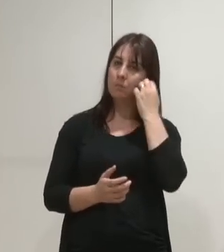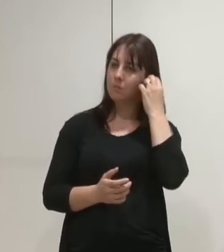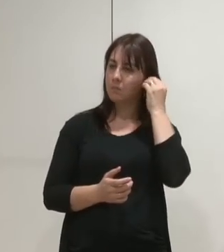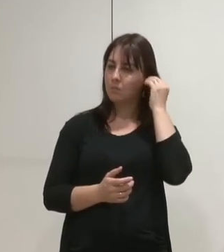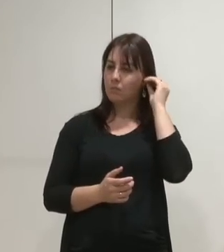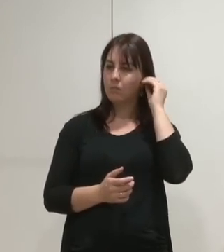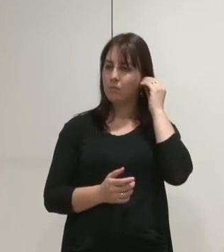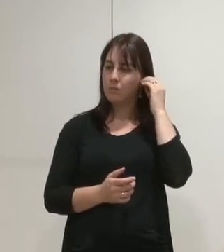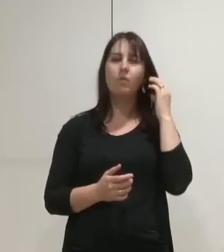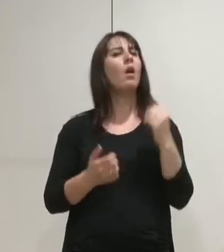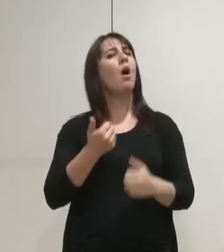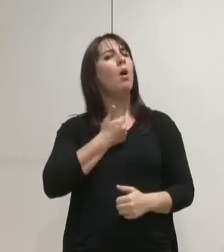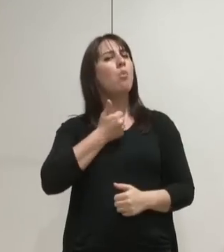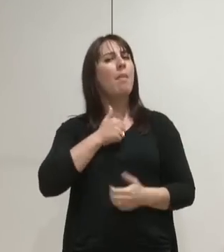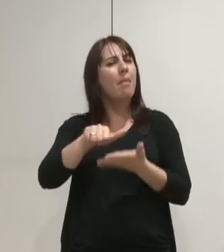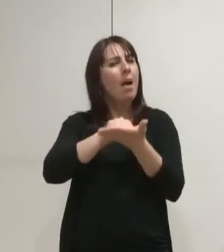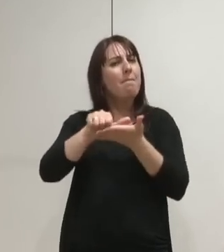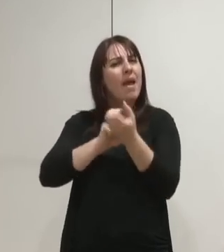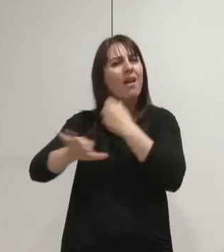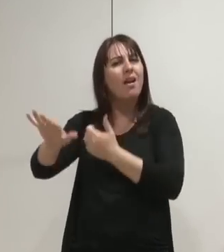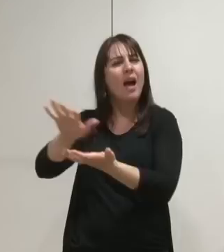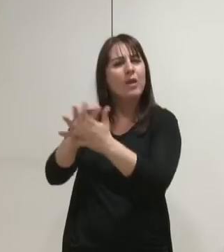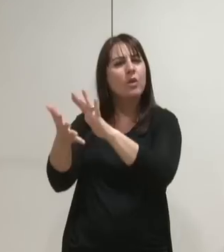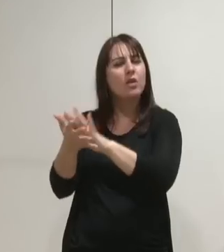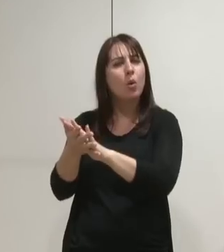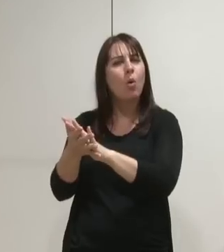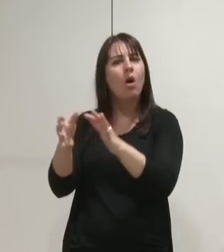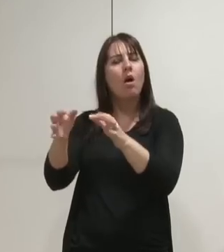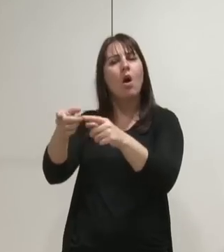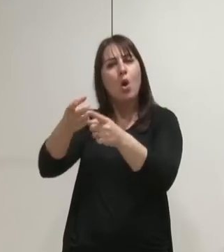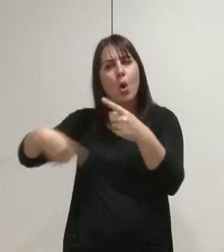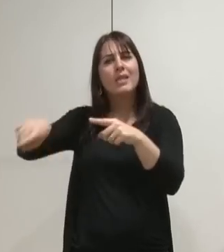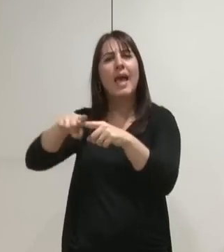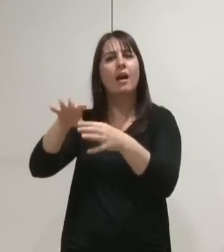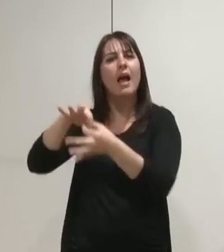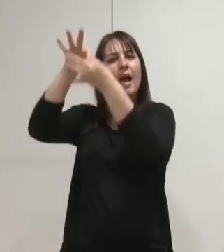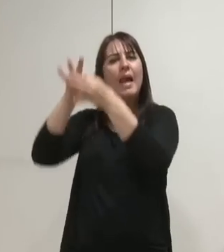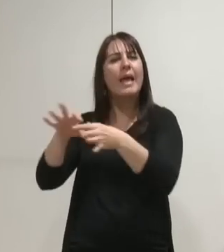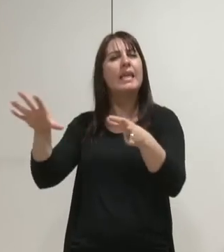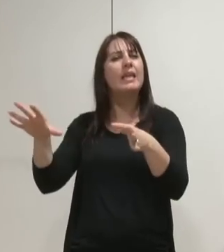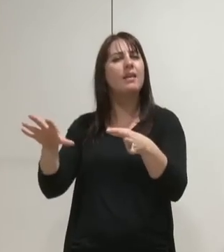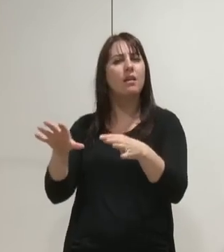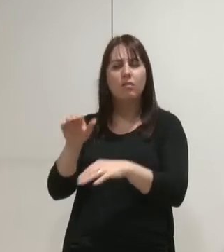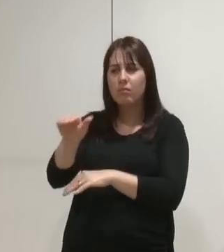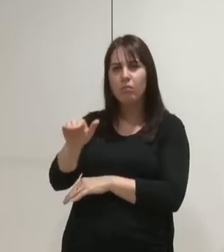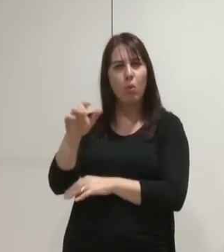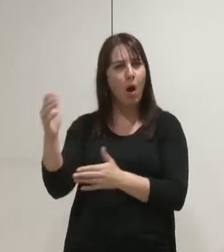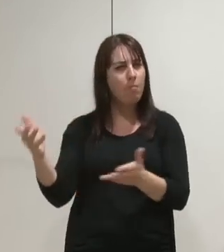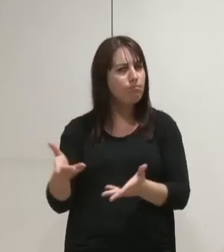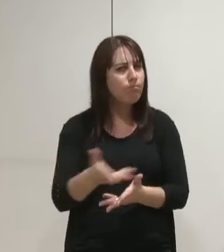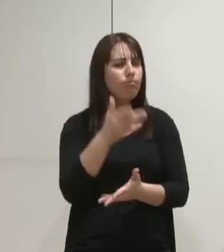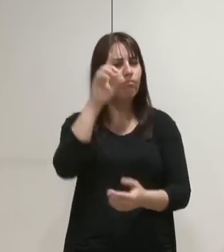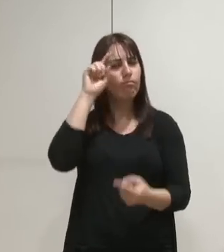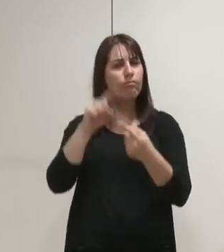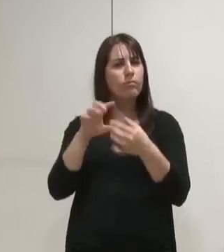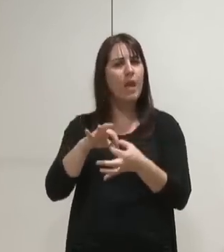délibération j'ai d'ailleurs interrogé par mail l'association Le Cercle laïque qui vous a soutenu qui est très àif sur la question de la laïcité